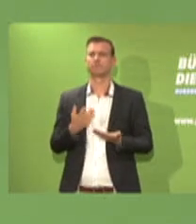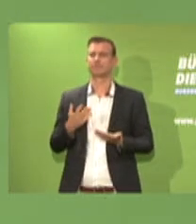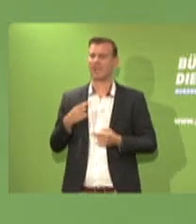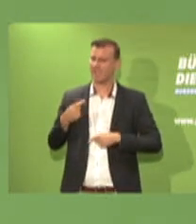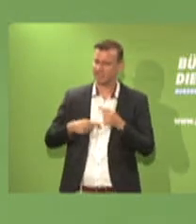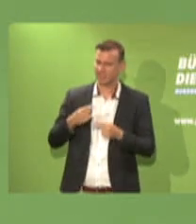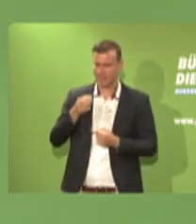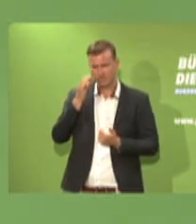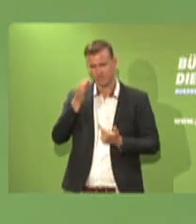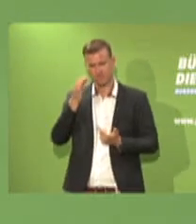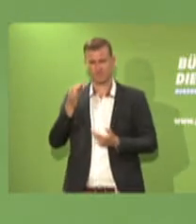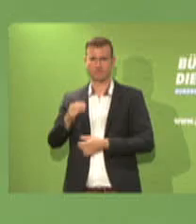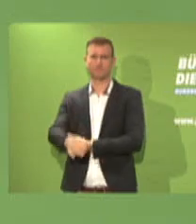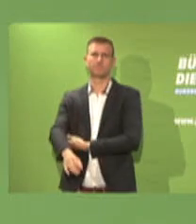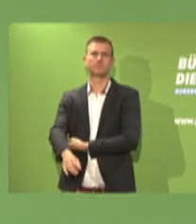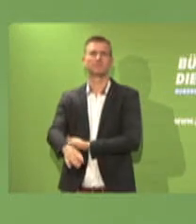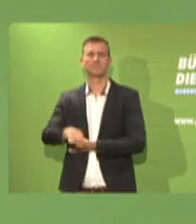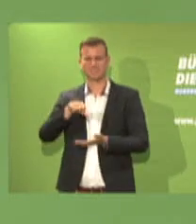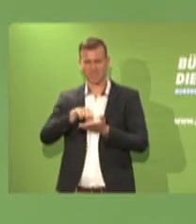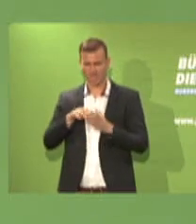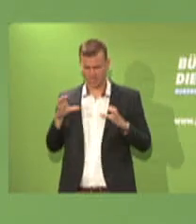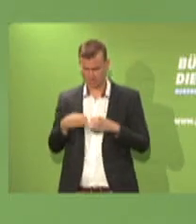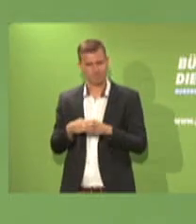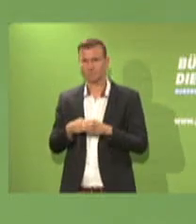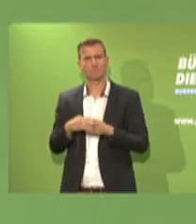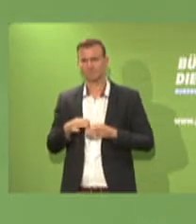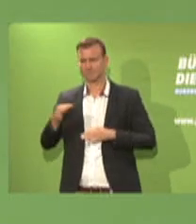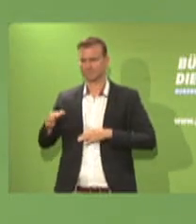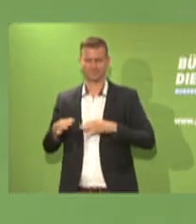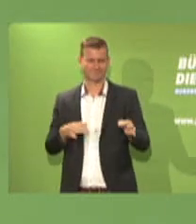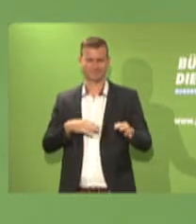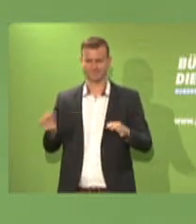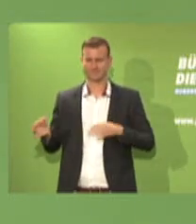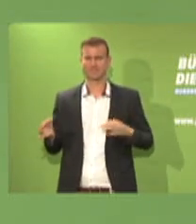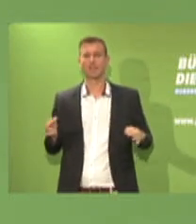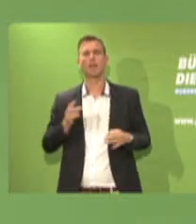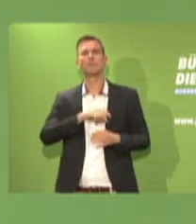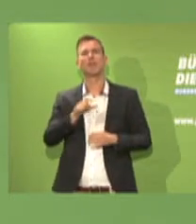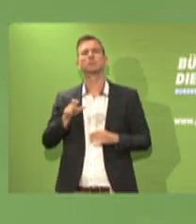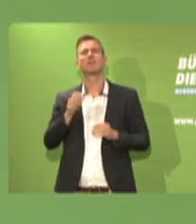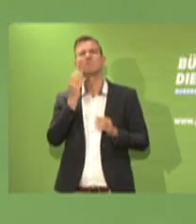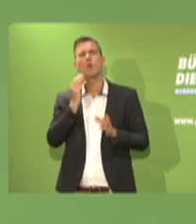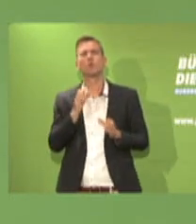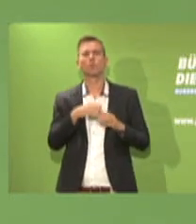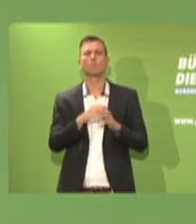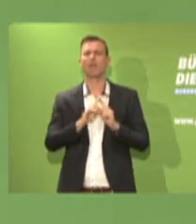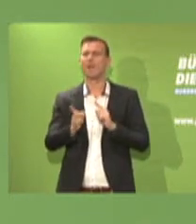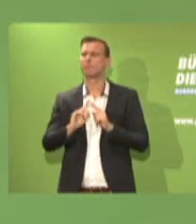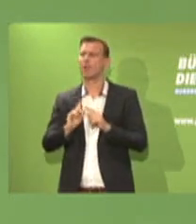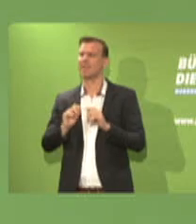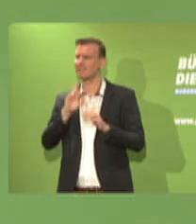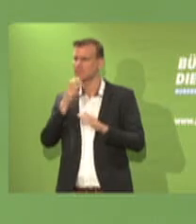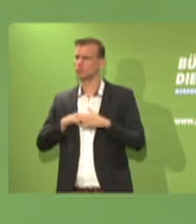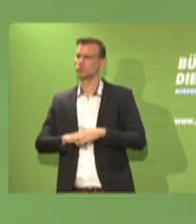entwickelt haben, sich zu dezentralisieren und Menschen in ambulanten Wohnformen, in kleinen Wohngruppen zu unterstützen,